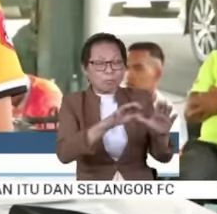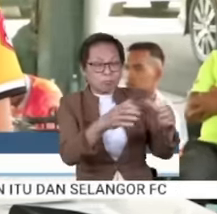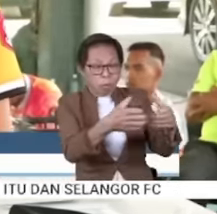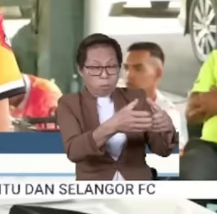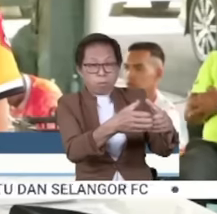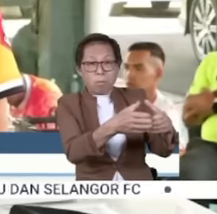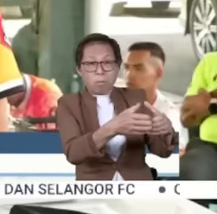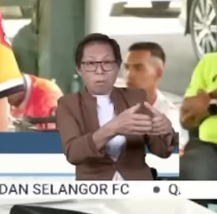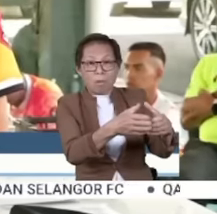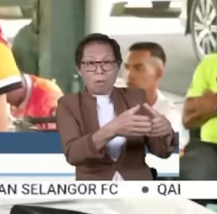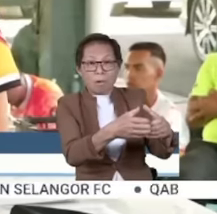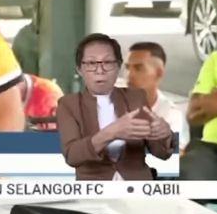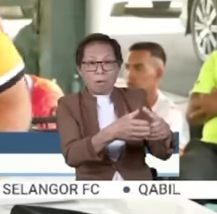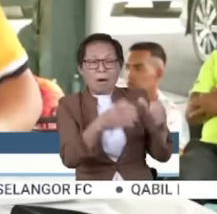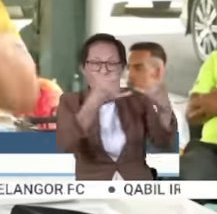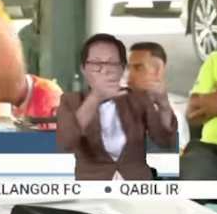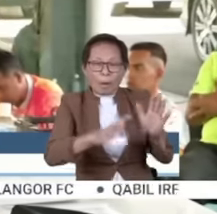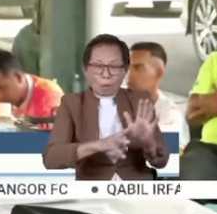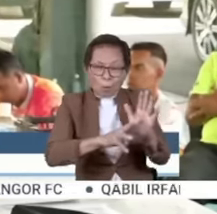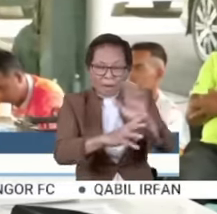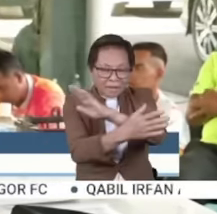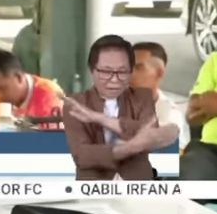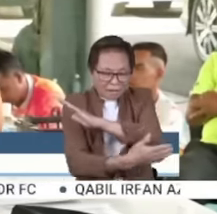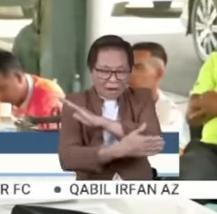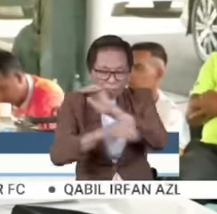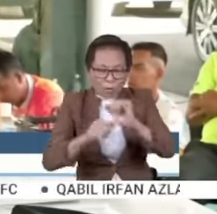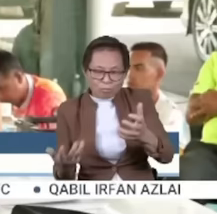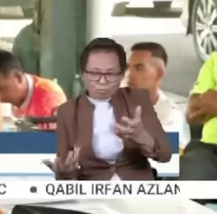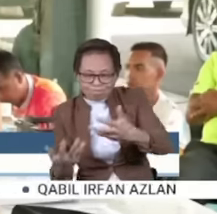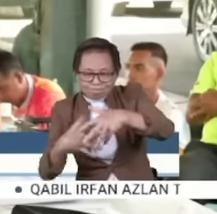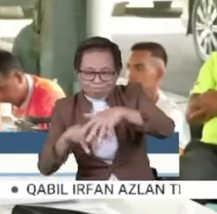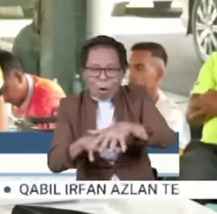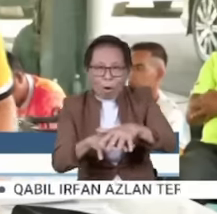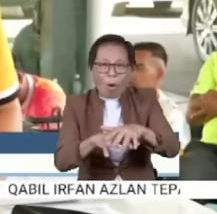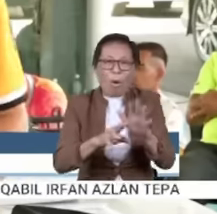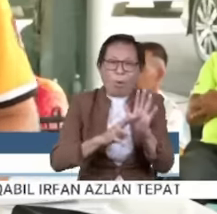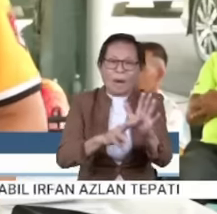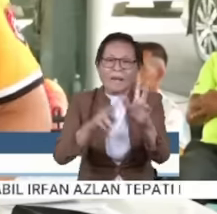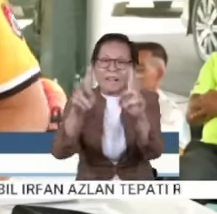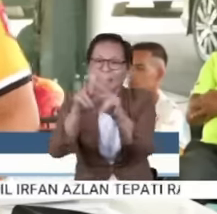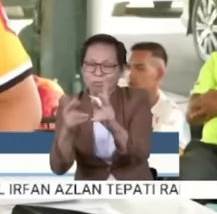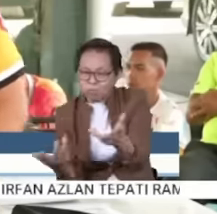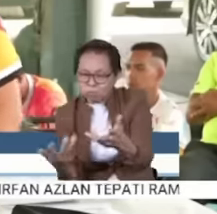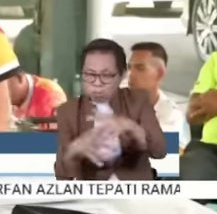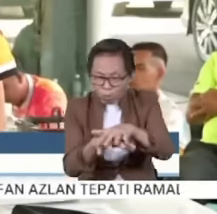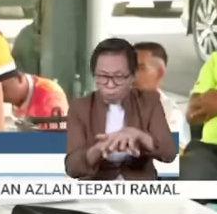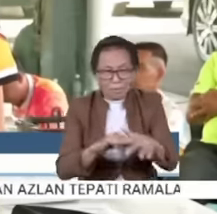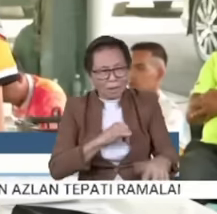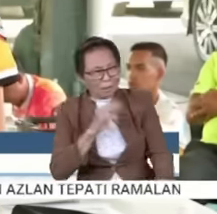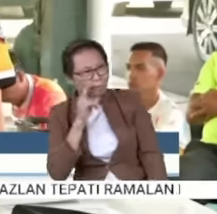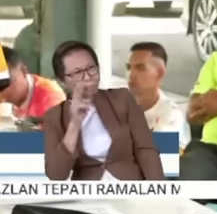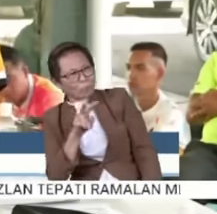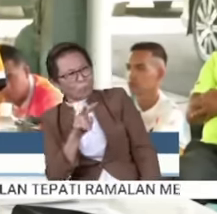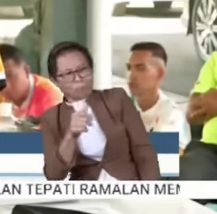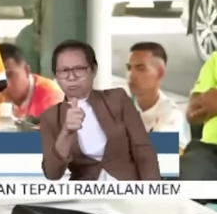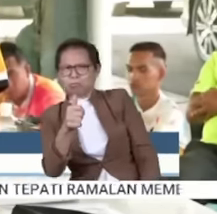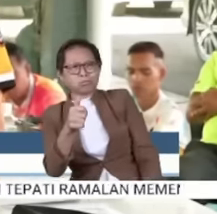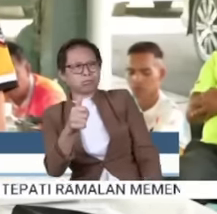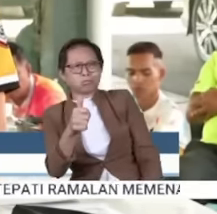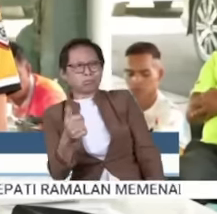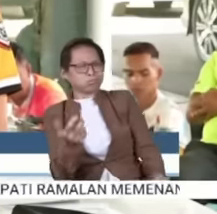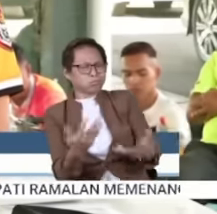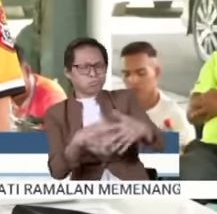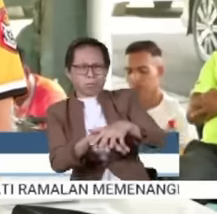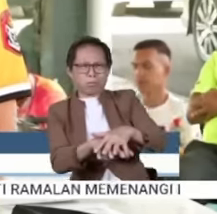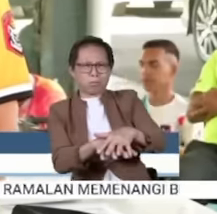pemain-pemain telah mewakili negara boleh bergabung dengan pemain yang mewakili kampung saya tengok ini begitu begitu baik sekali